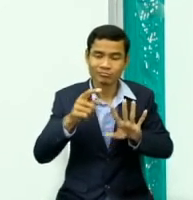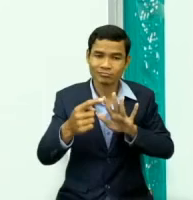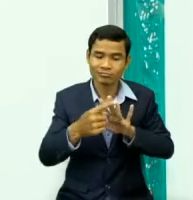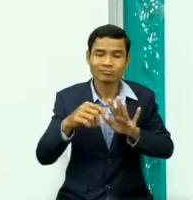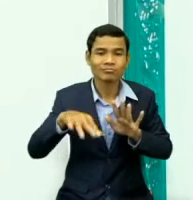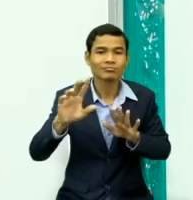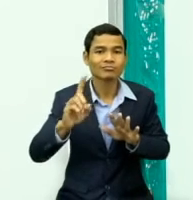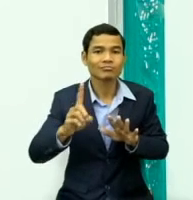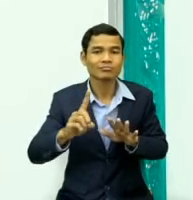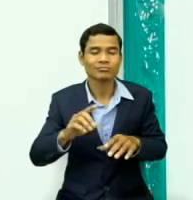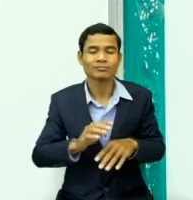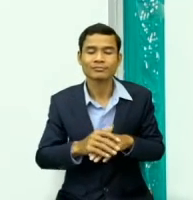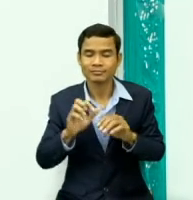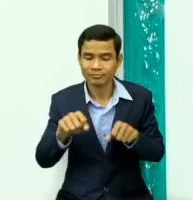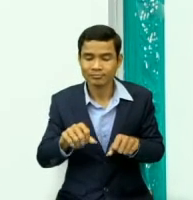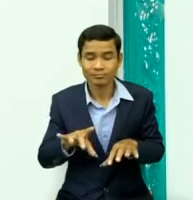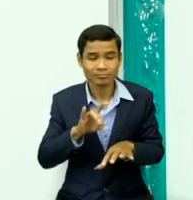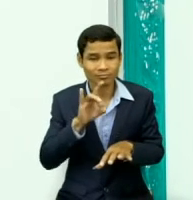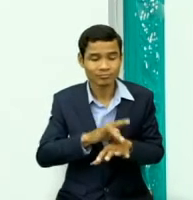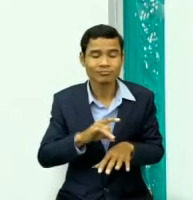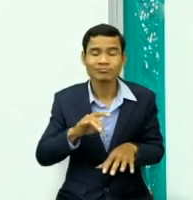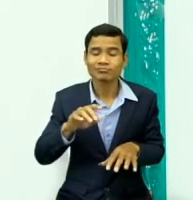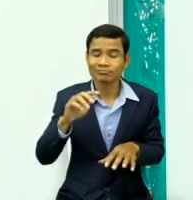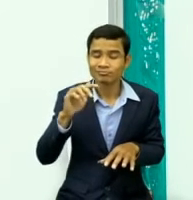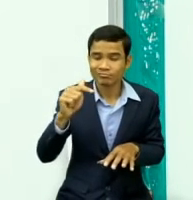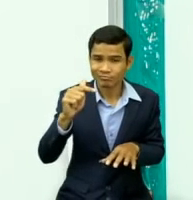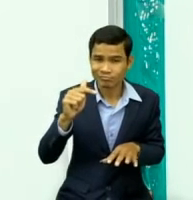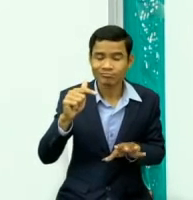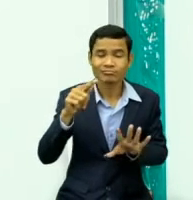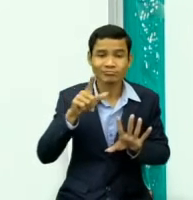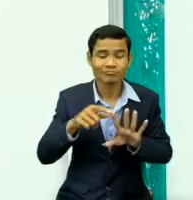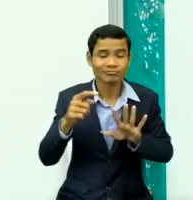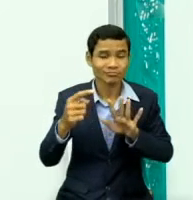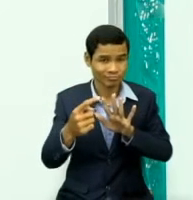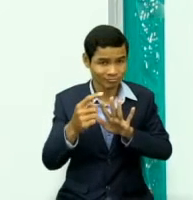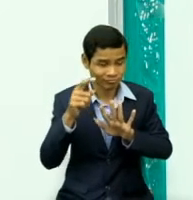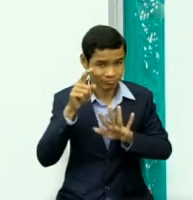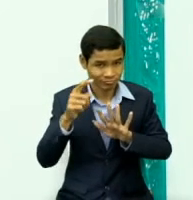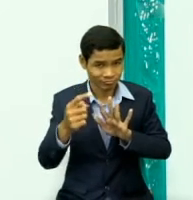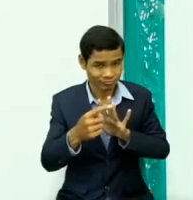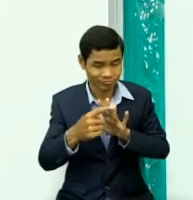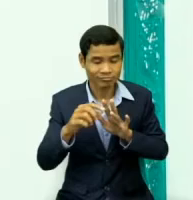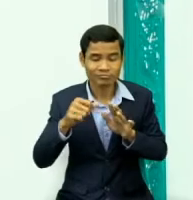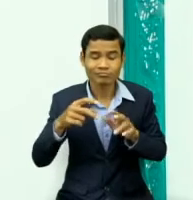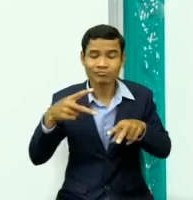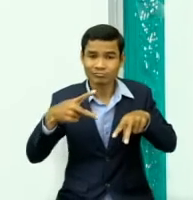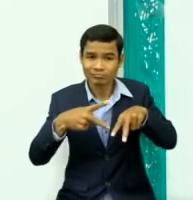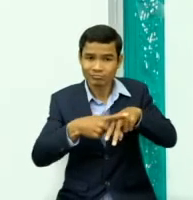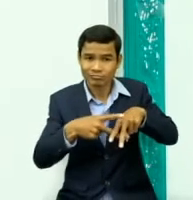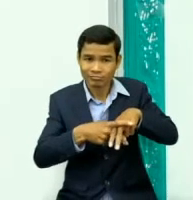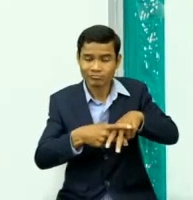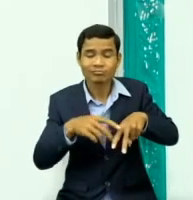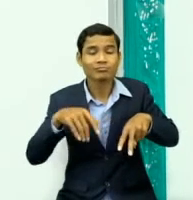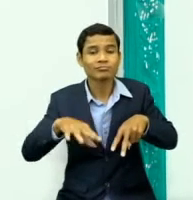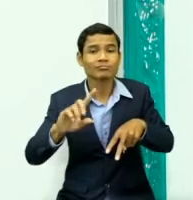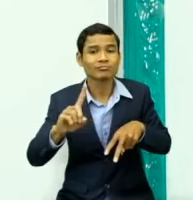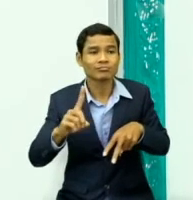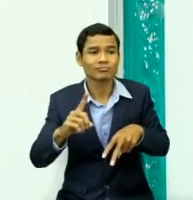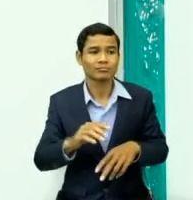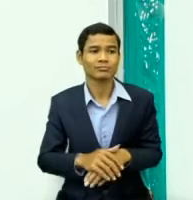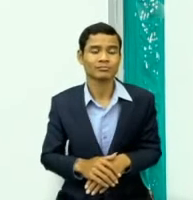chà nợ bê chào nhá dũng nợ bê để chào ngồi dũng tá chào nhá chà chào nhá bô chào ngủ từ ná